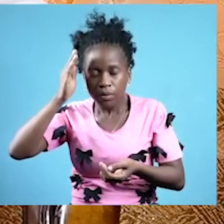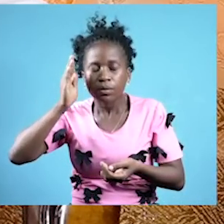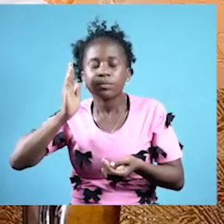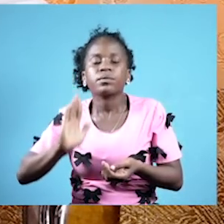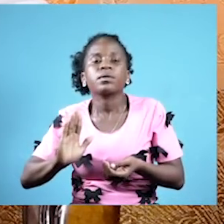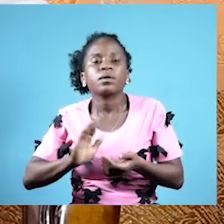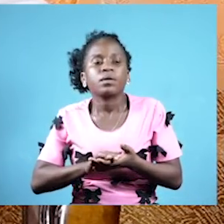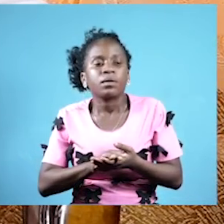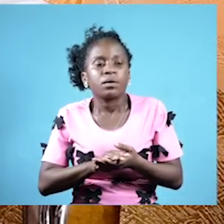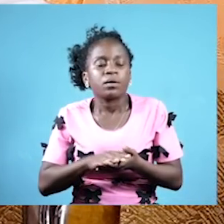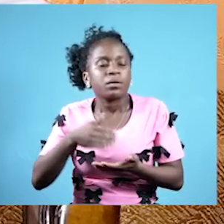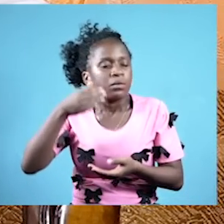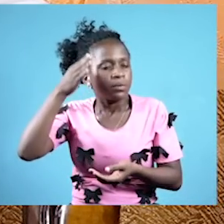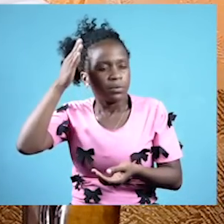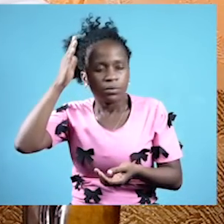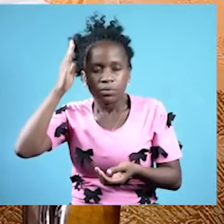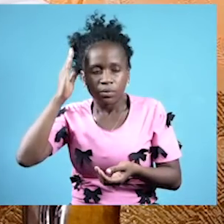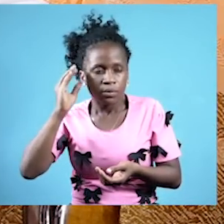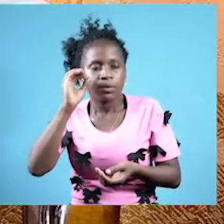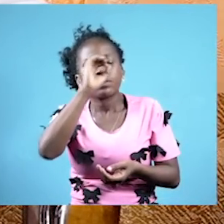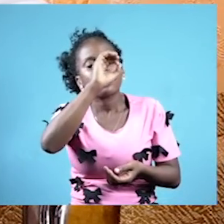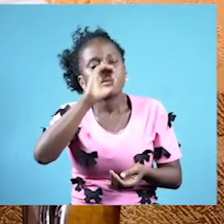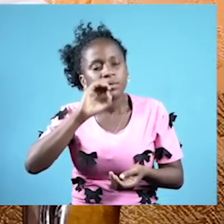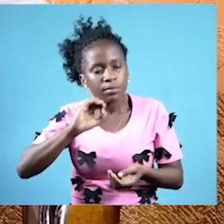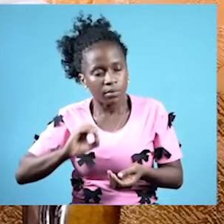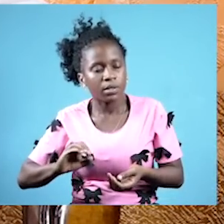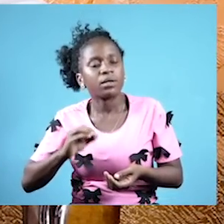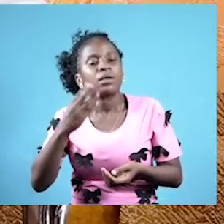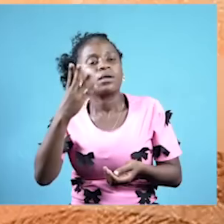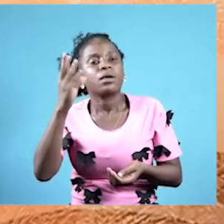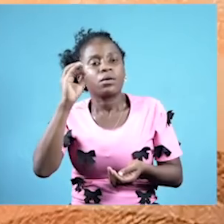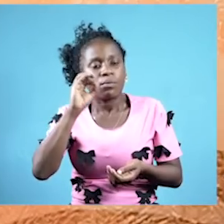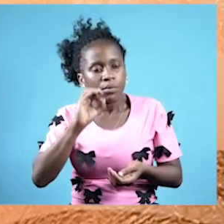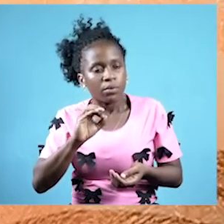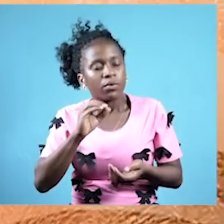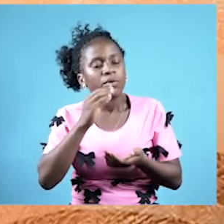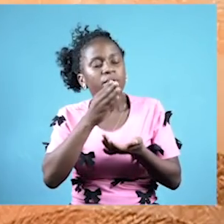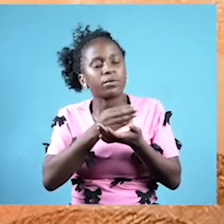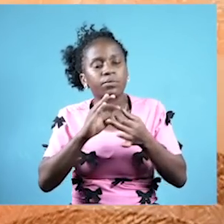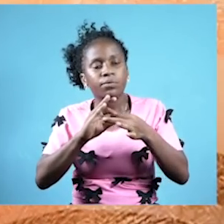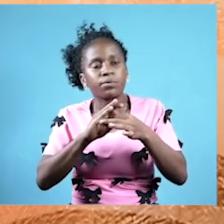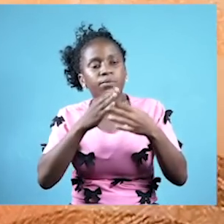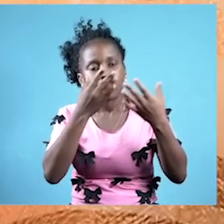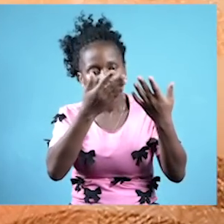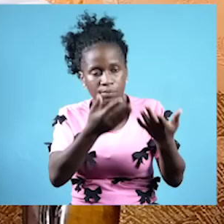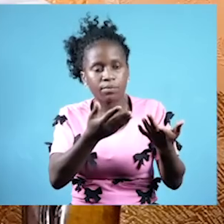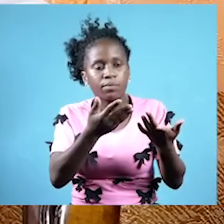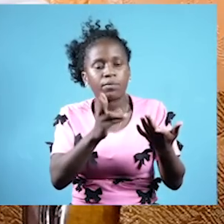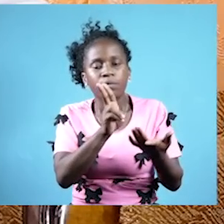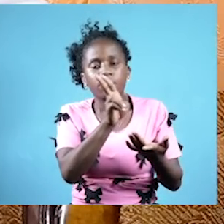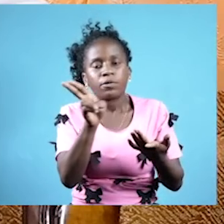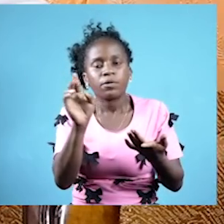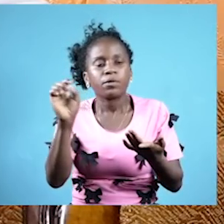ina 40% ya hisa mpaka leo kwenye kiwanda hicho.